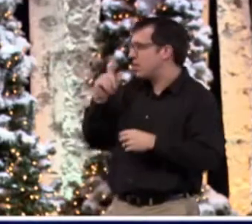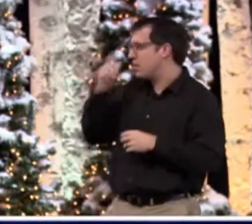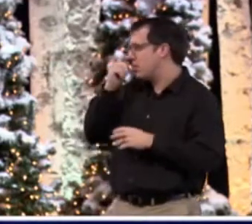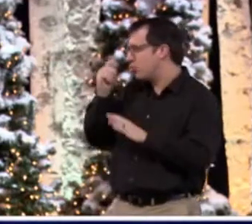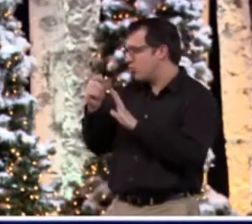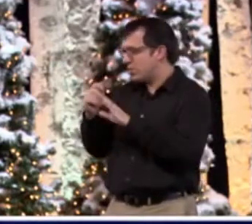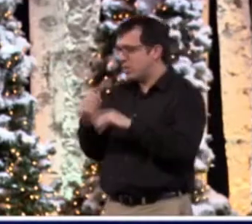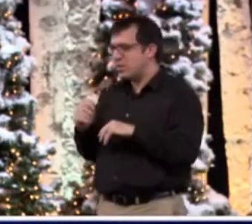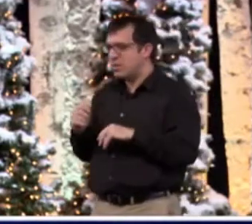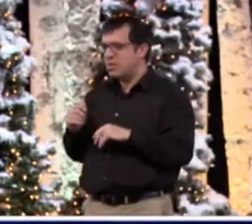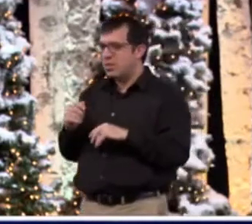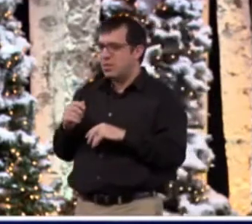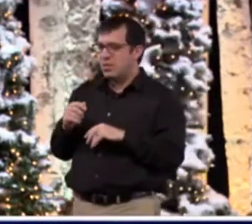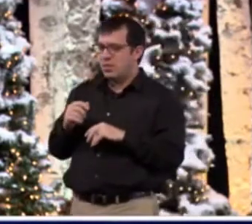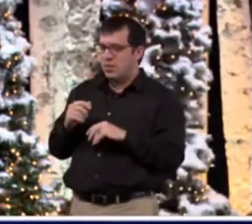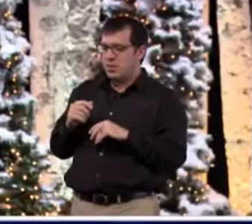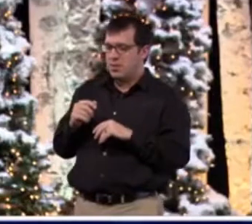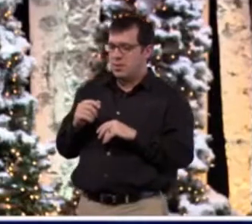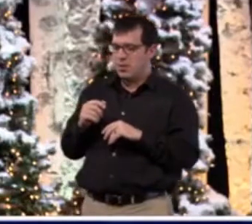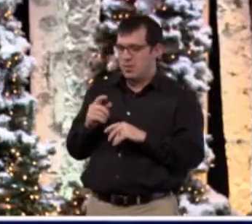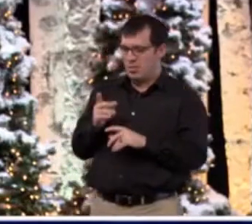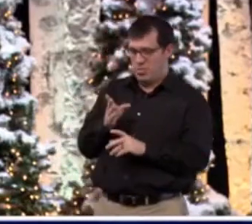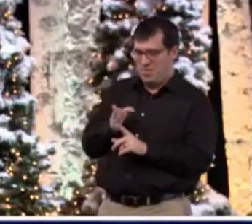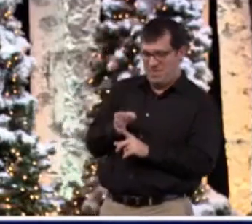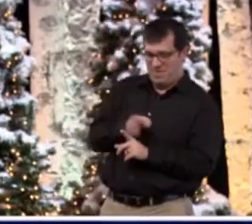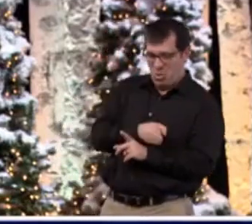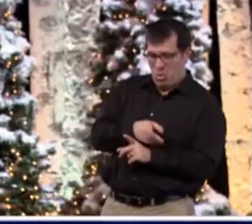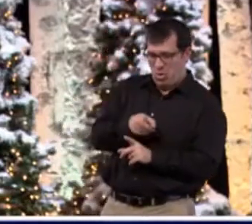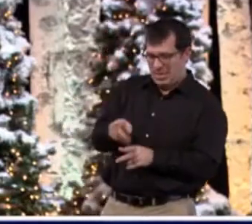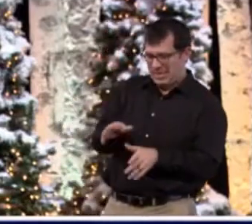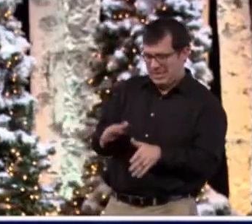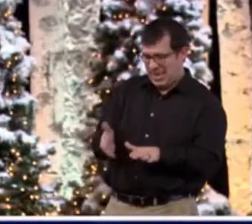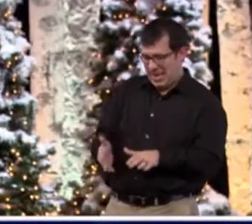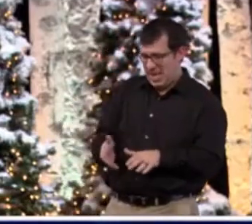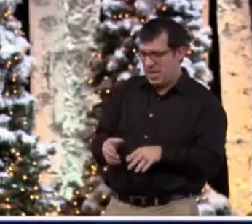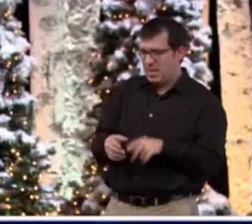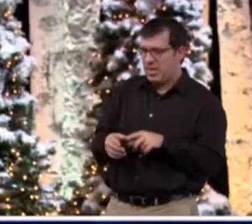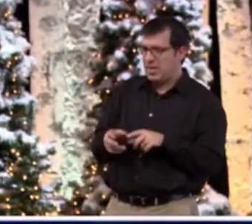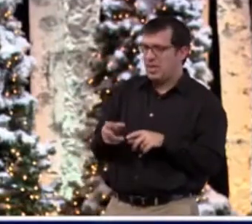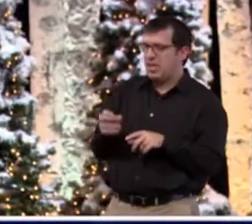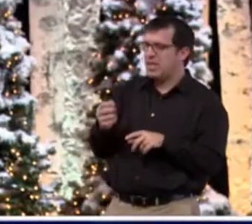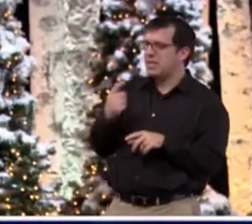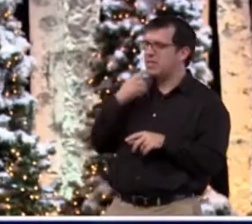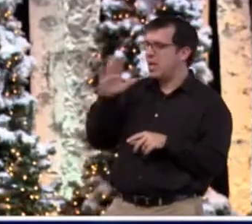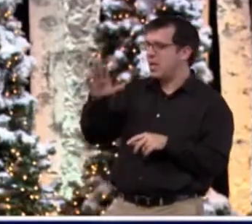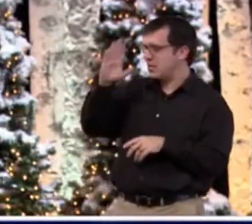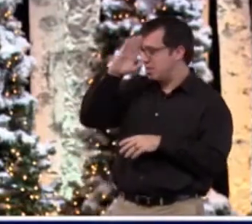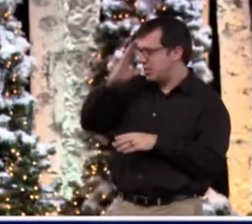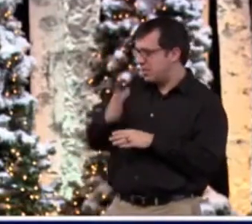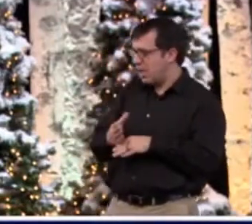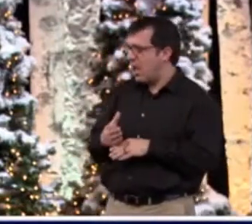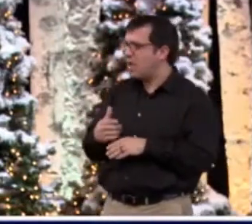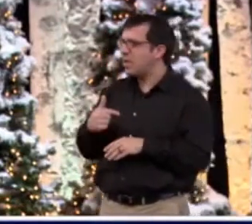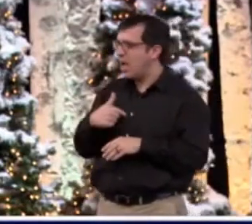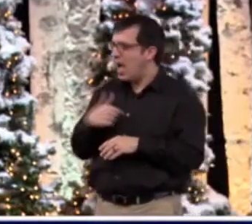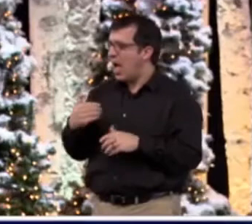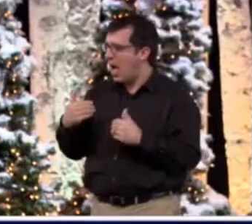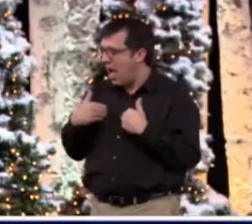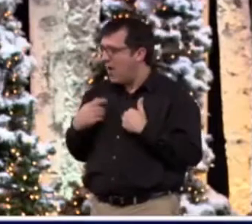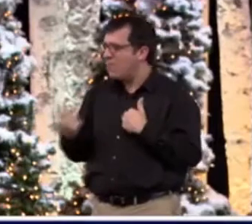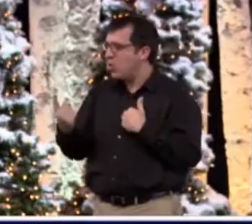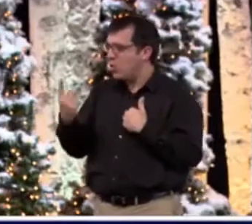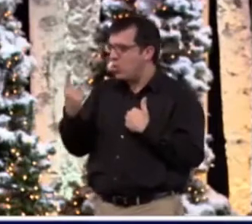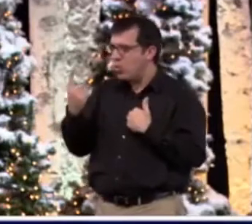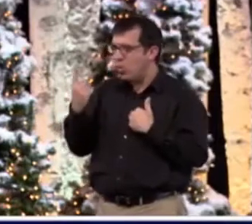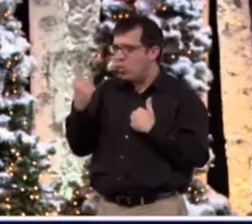मर्नुभन्दा केही क्षण अघि मात्रै उहाँ म कहाँ आउनुभयो र मलाई भन्नुभयो, छोरा मैले अझै एउटा बनाउन बाँकी छ जस्तो लाग्छ। उहाँको फोक्सो